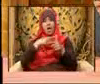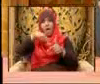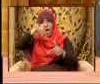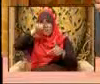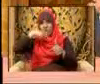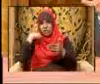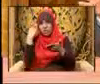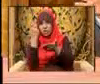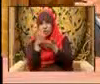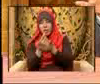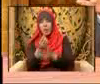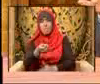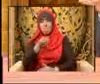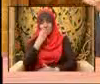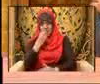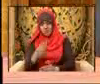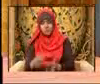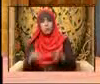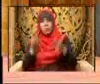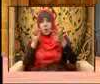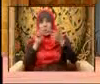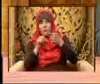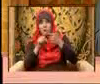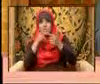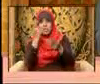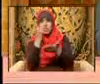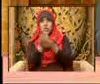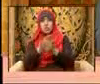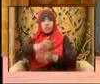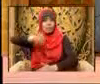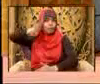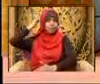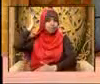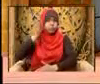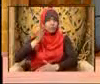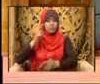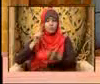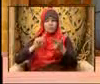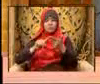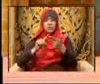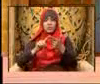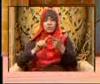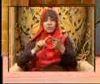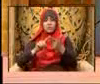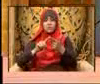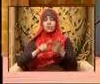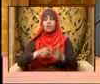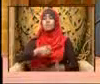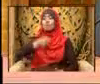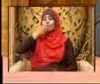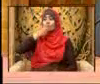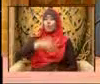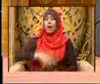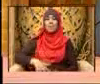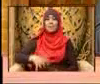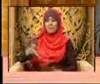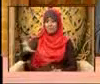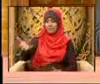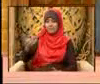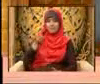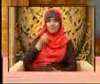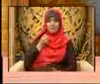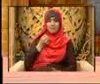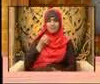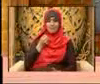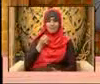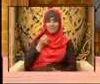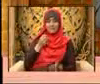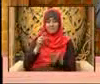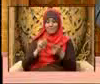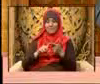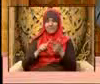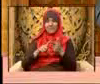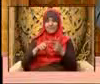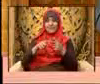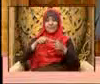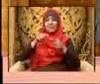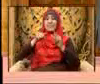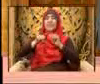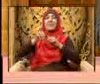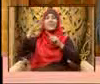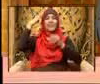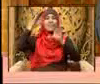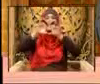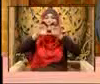طعاما ونبذته إلى أهلي، واشتريت هذا القدوم بالدرهم الثاني. خذاها الرسول صلى الله عليه وسلم بيده الشريفة وحطه في عود